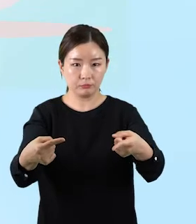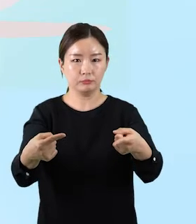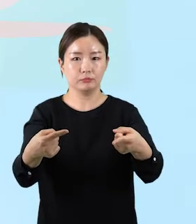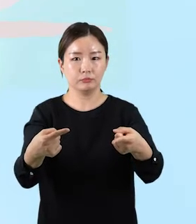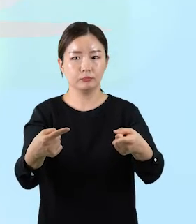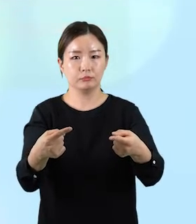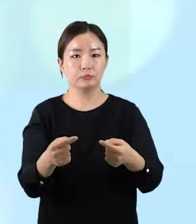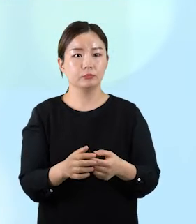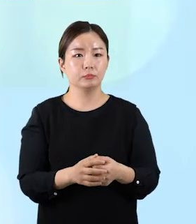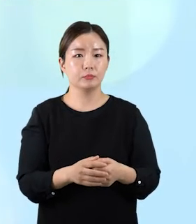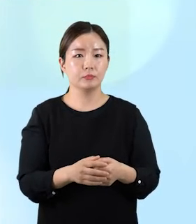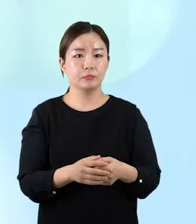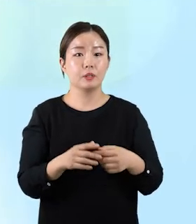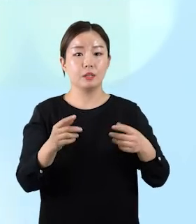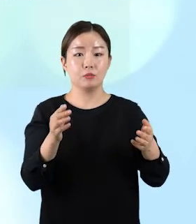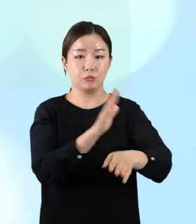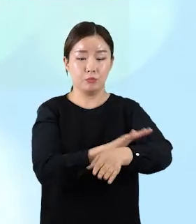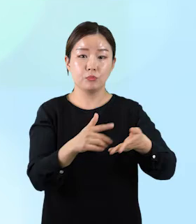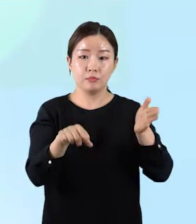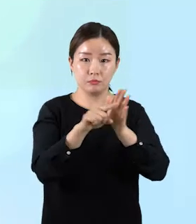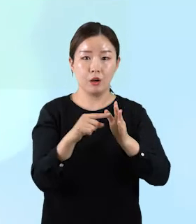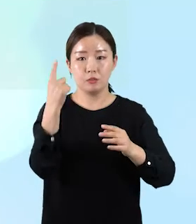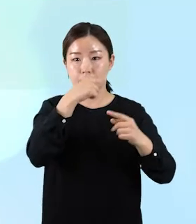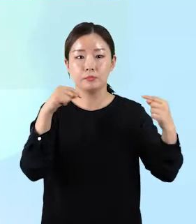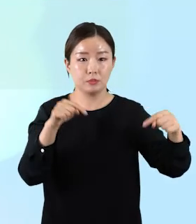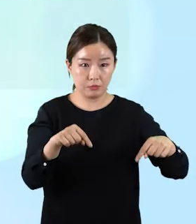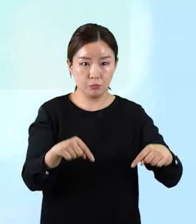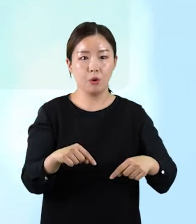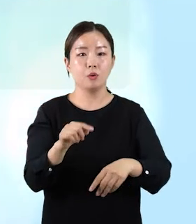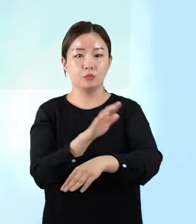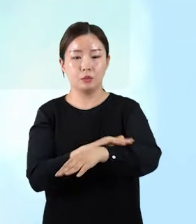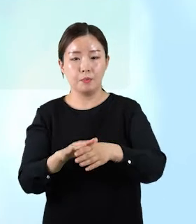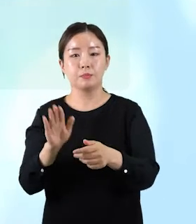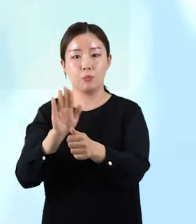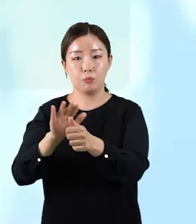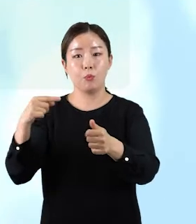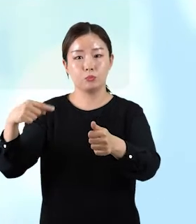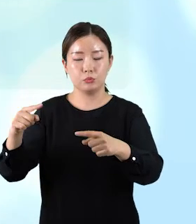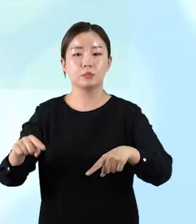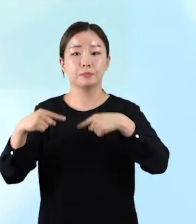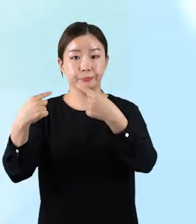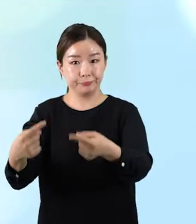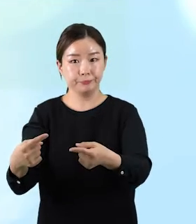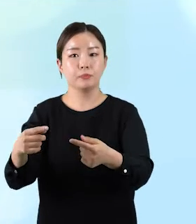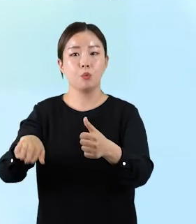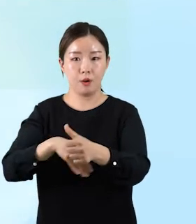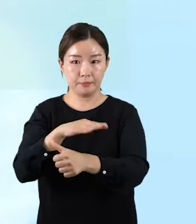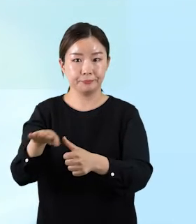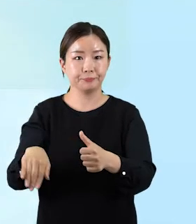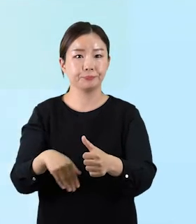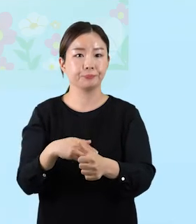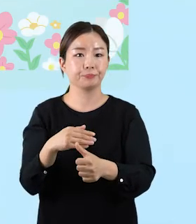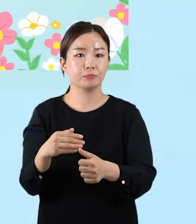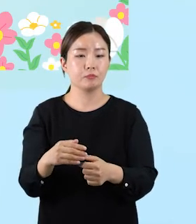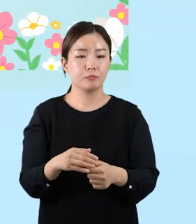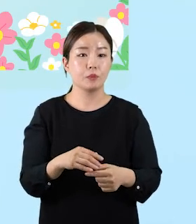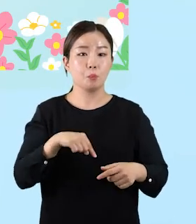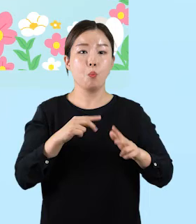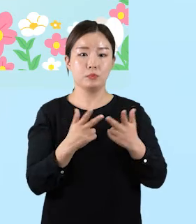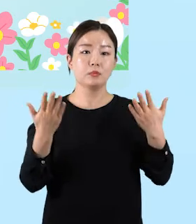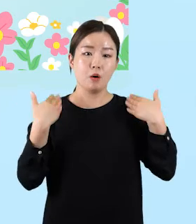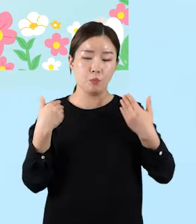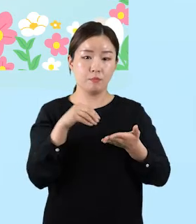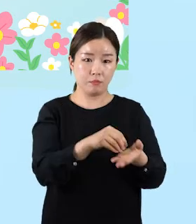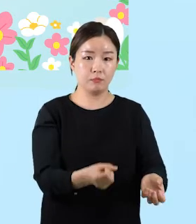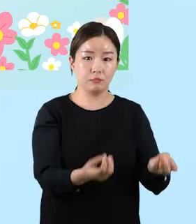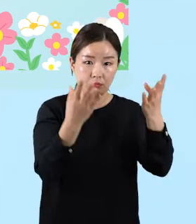경우 민간 일자리 취업을 위해 취업 알선 및 취업 지원 교육에 참여하는 경우 본인의